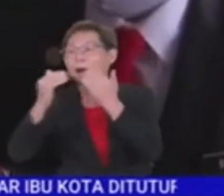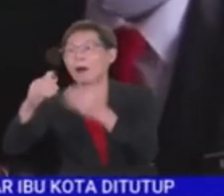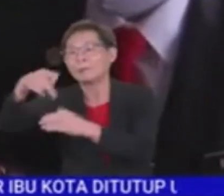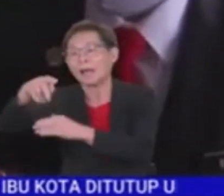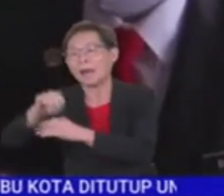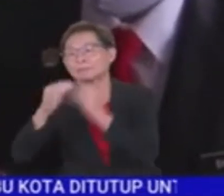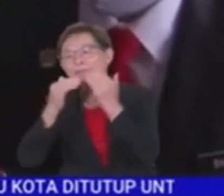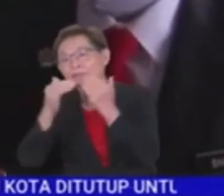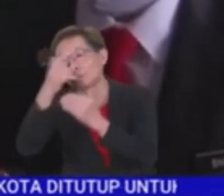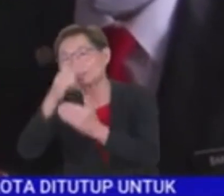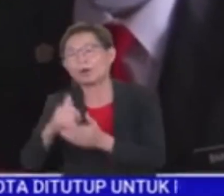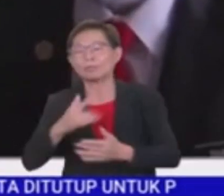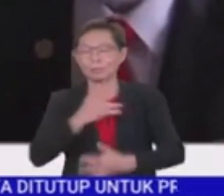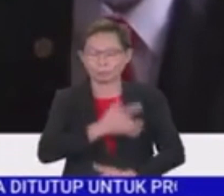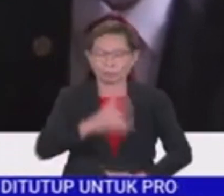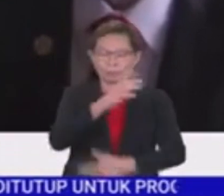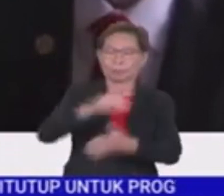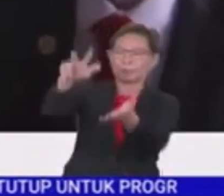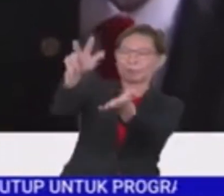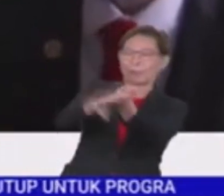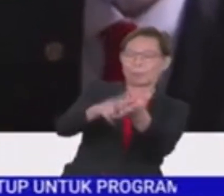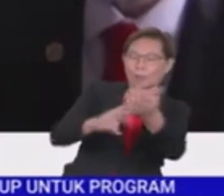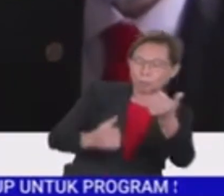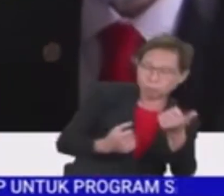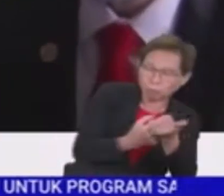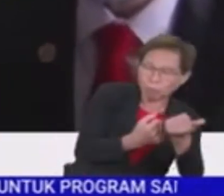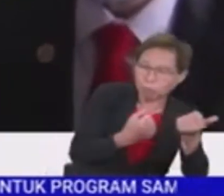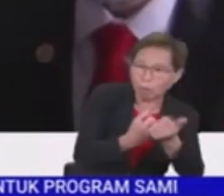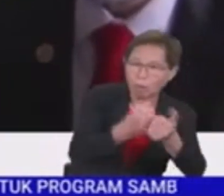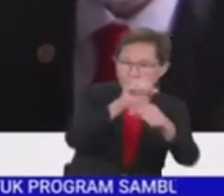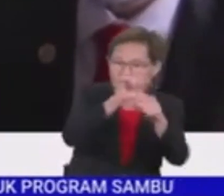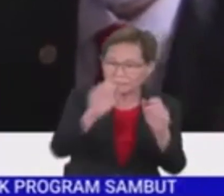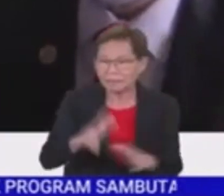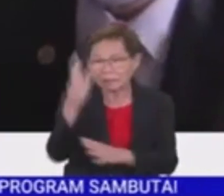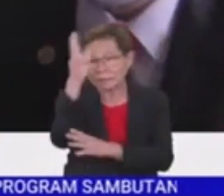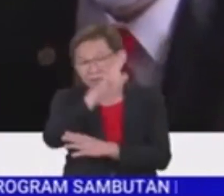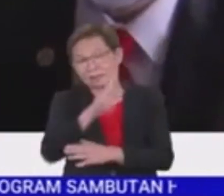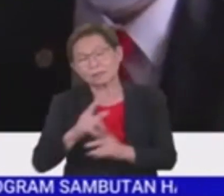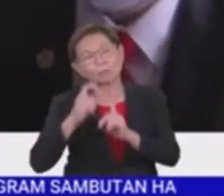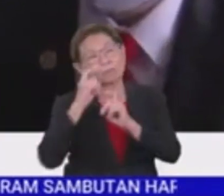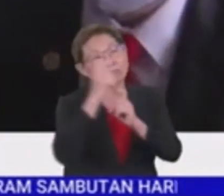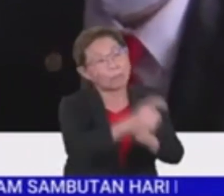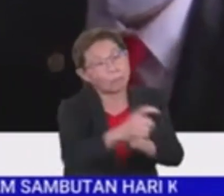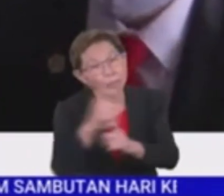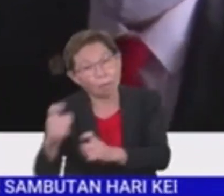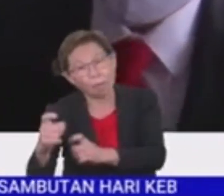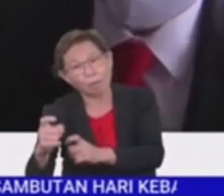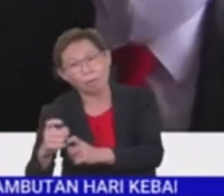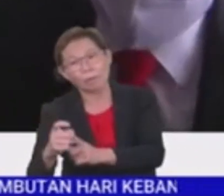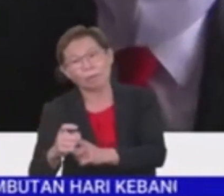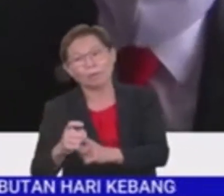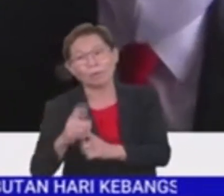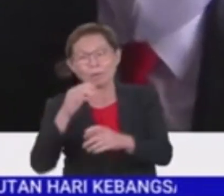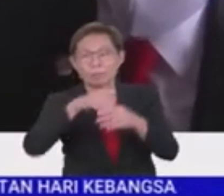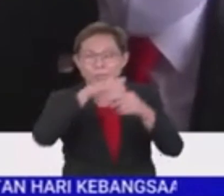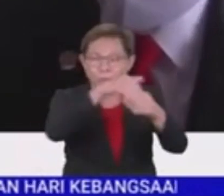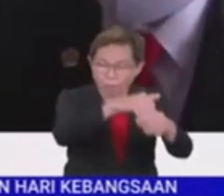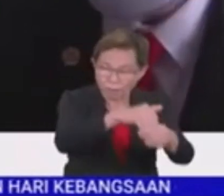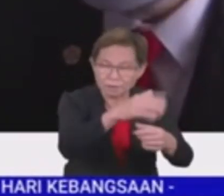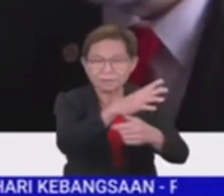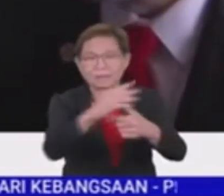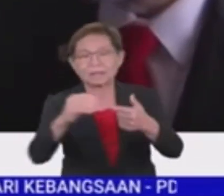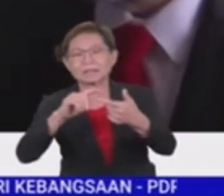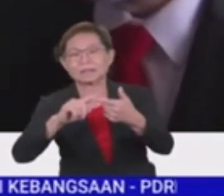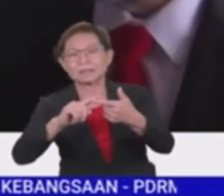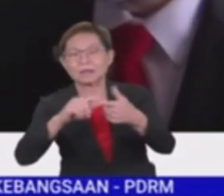atas penghargaan dan juga pengiktirafan di atas sumbangan penjawat awam selama inilah dengan pemberian tadi beberapa insentif termasuk bonus dan